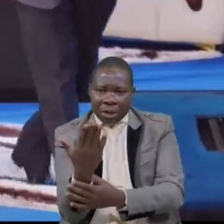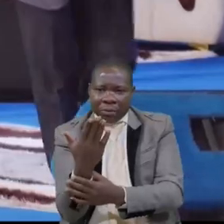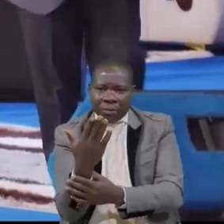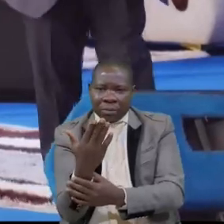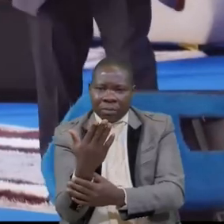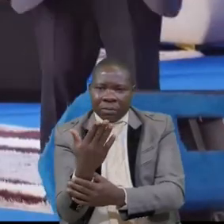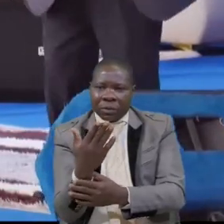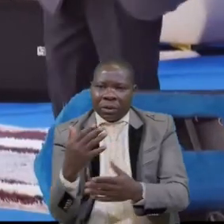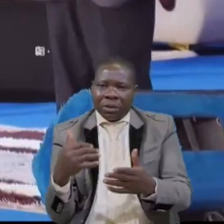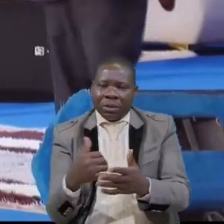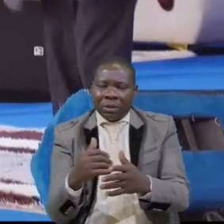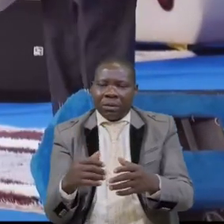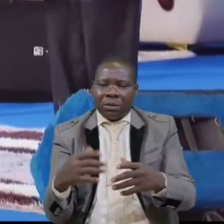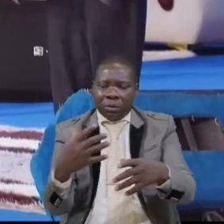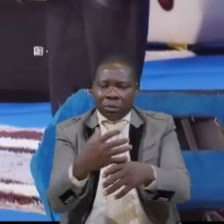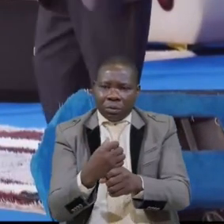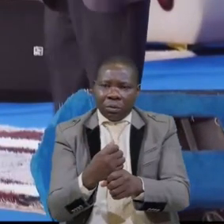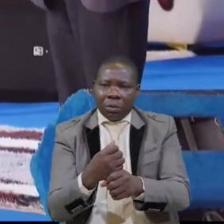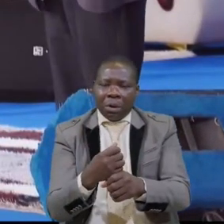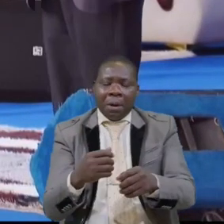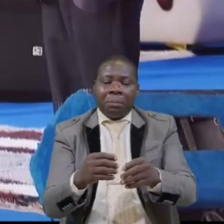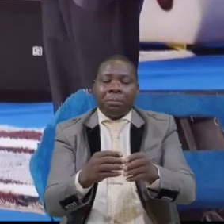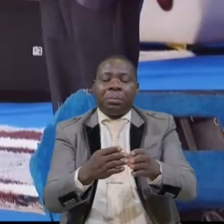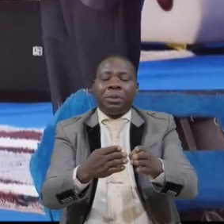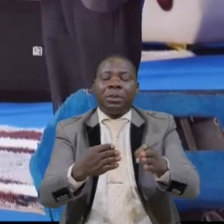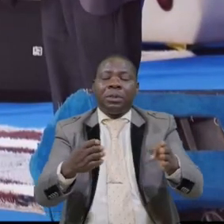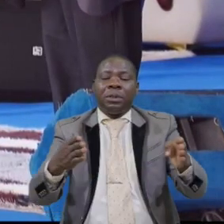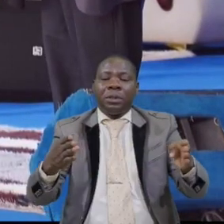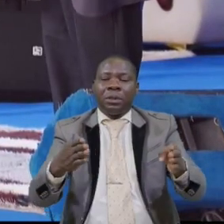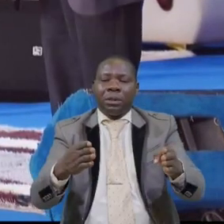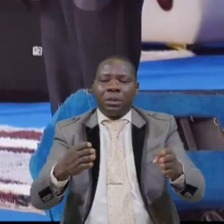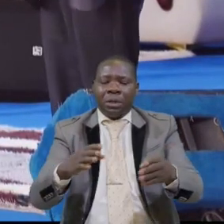fallu de grands ordinateurs pour